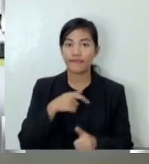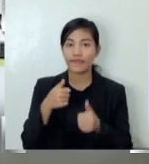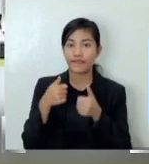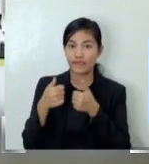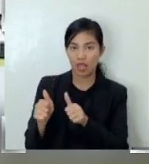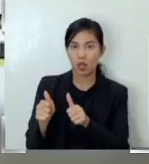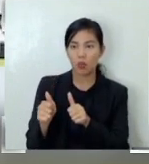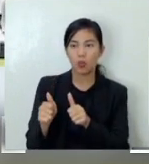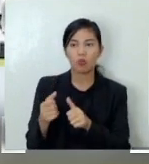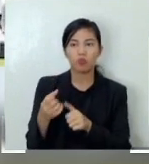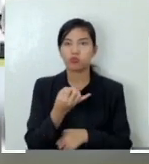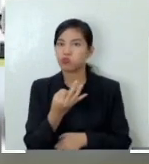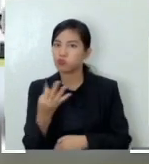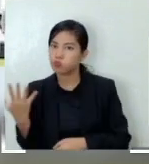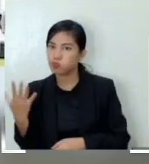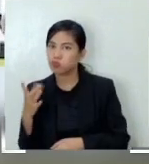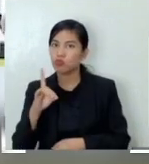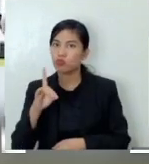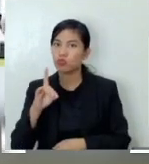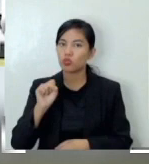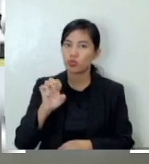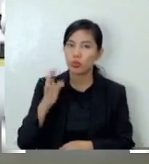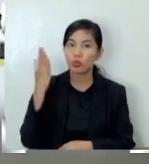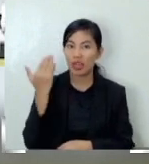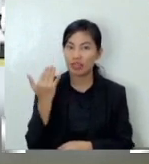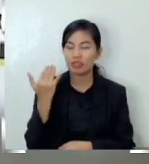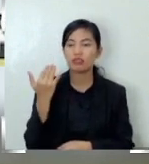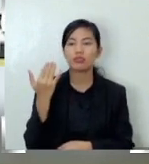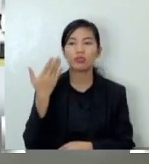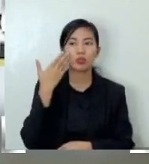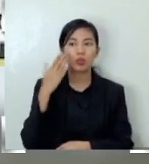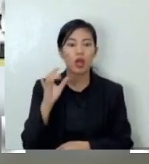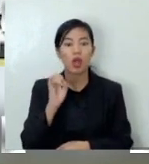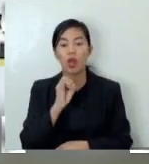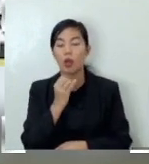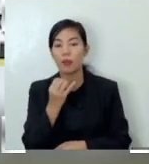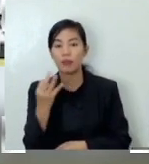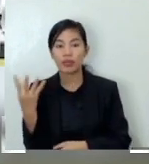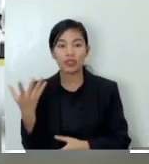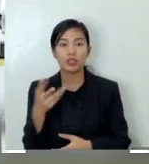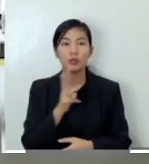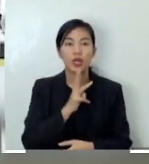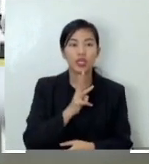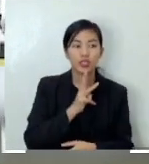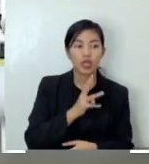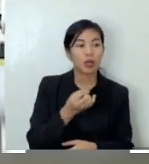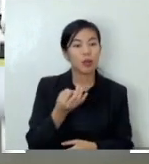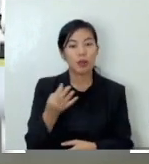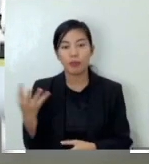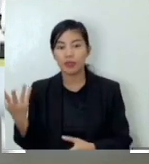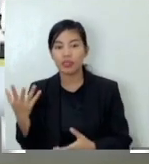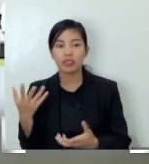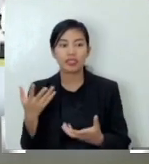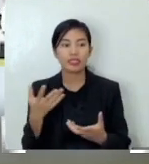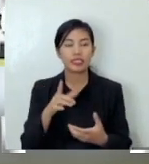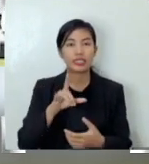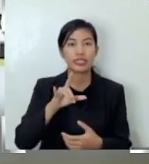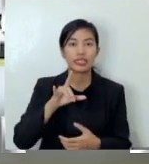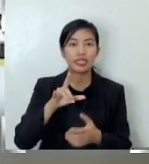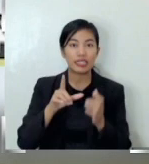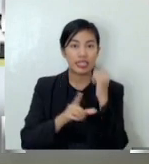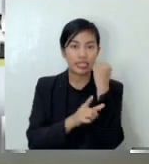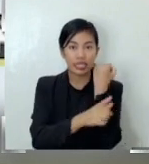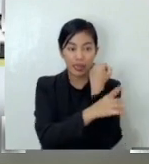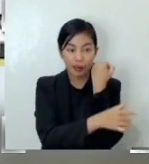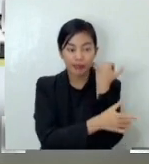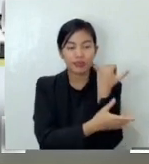mahirap po yung sabi nga ni Sec, hindi natin alam ilang dahon, gano'ng karaming tubig, gano'ng katagal mong papakuluan, and so on. At murang-mura naman